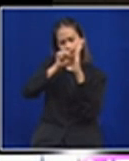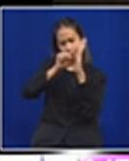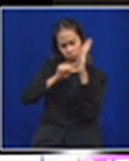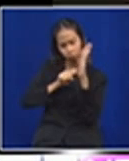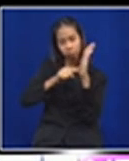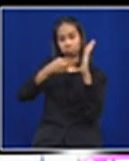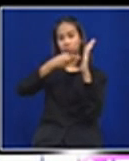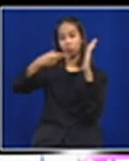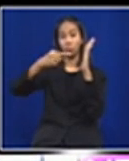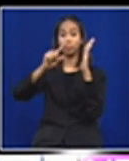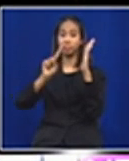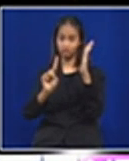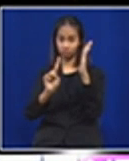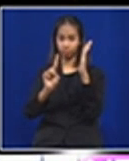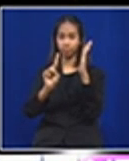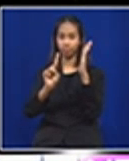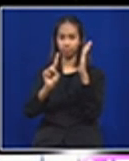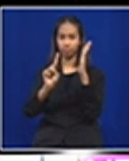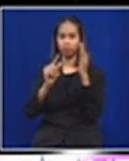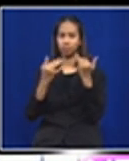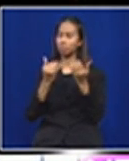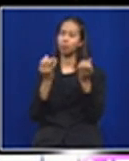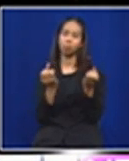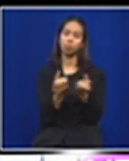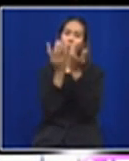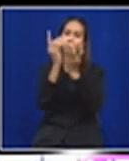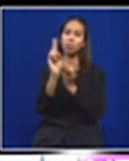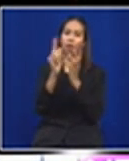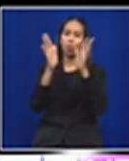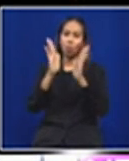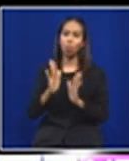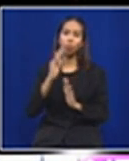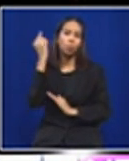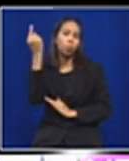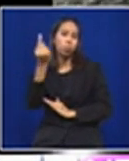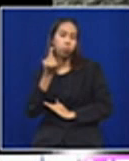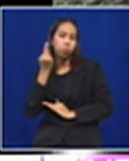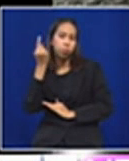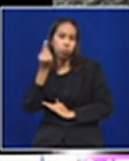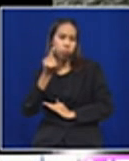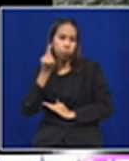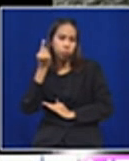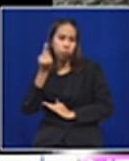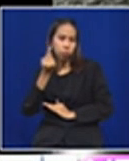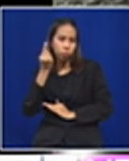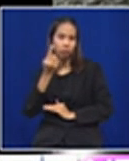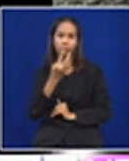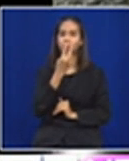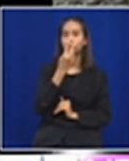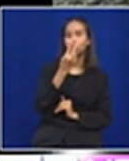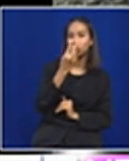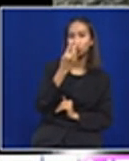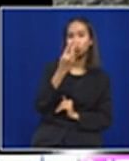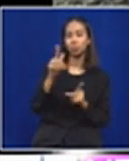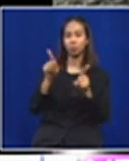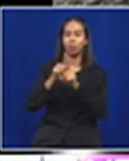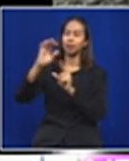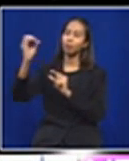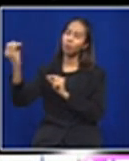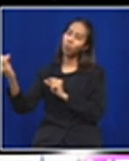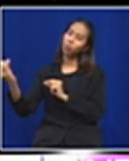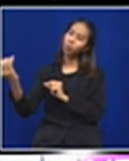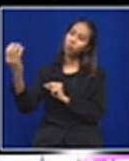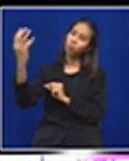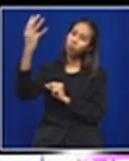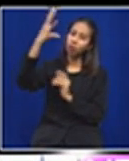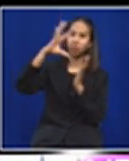ดลบ1องศาเซลเซียสส่งผลให้เช้านี้นักท่องเที่ยวที่ขึ้นไปสัมผัสอากาศหนาวชมความสวยงามของแสงแรกยามเช้าโ